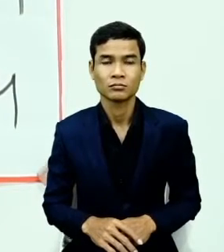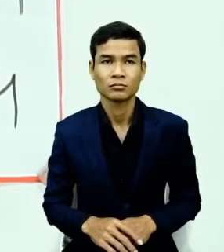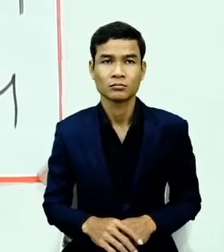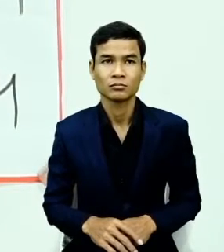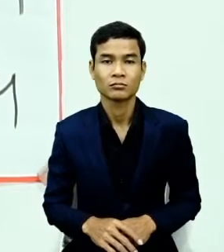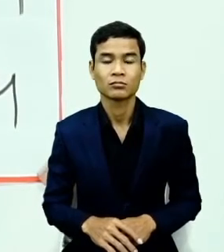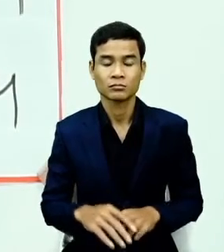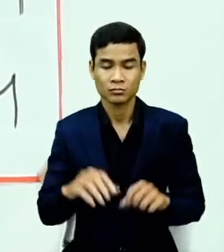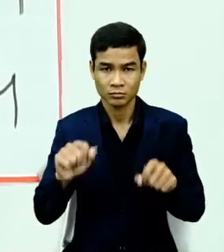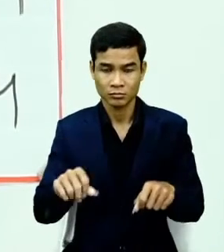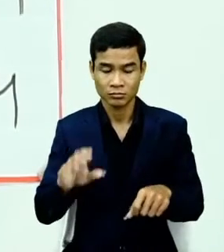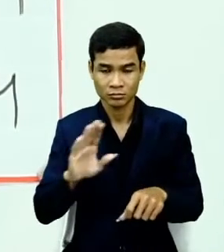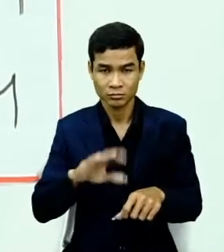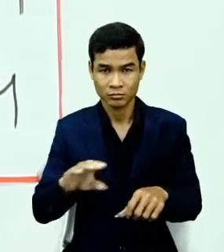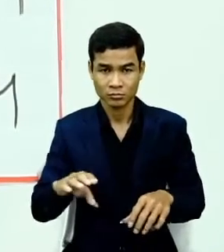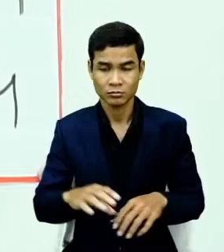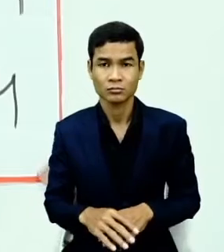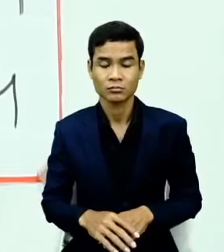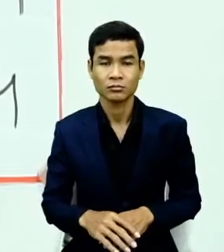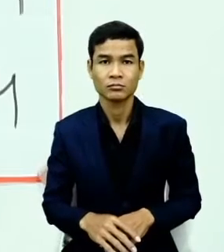ចា